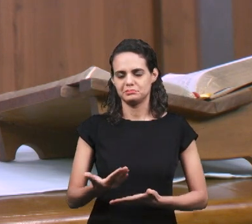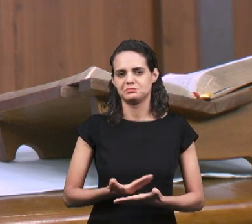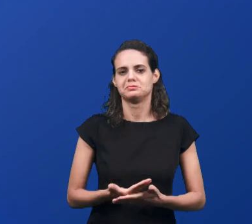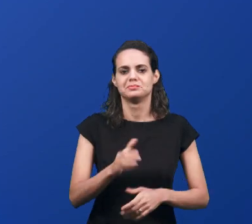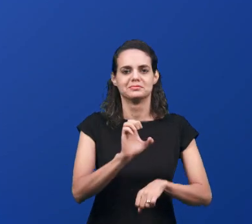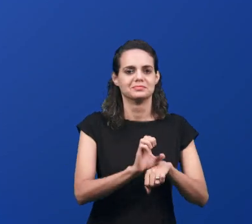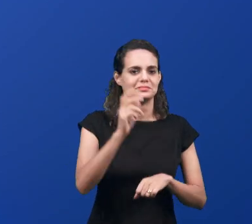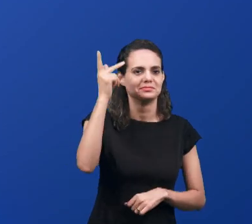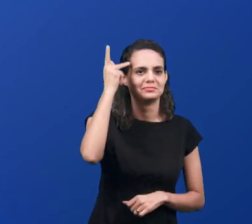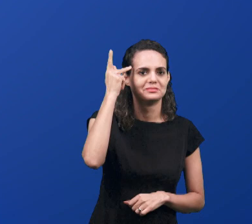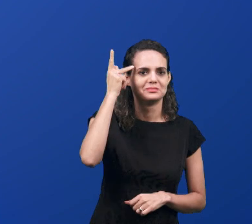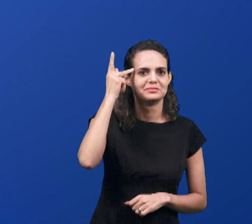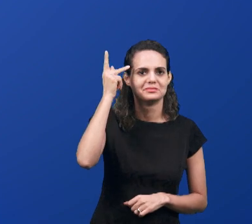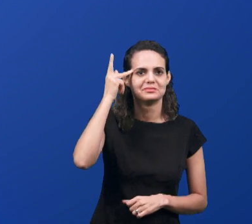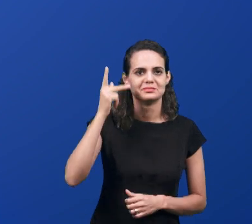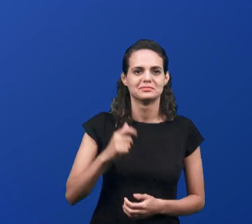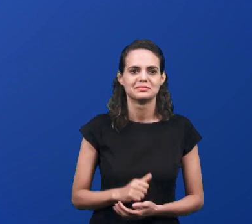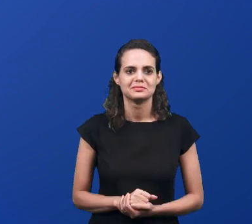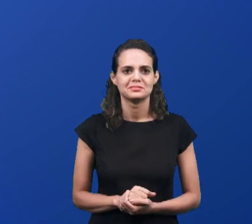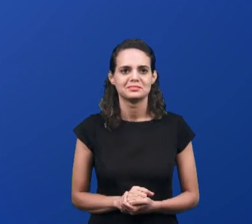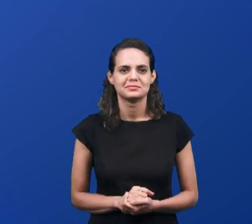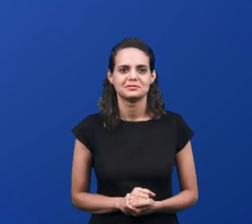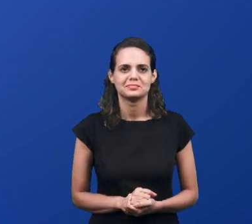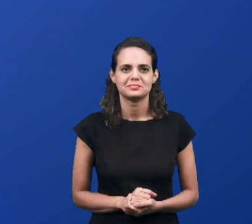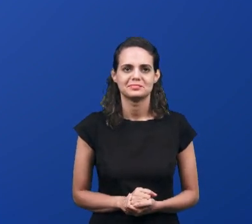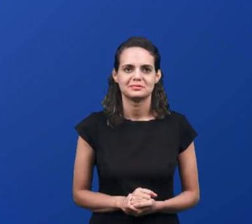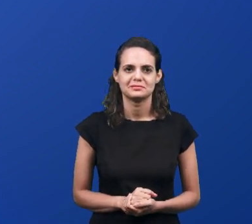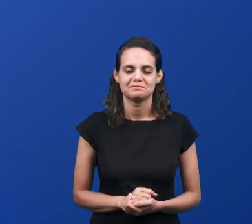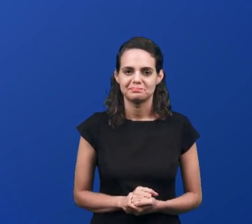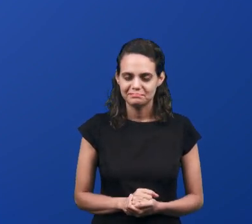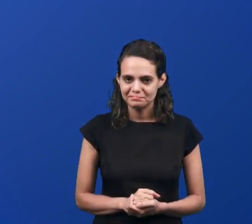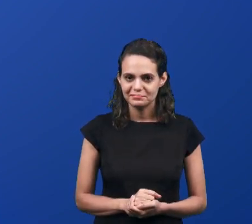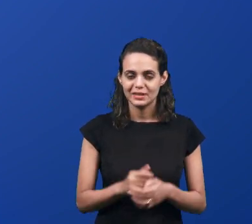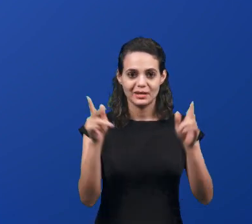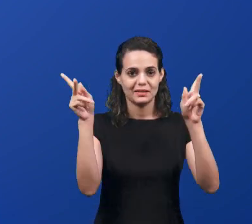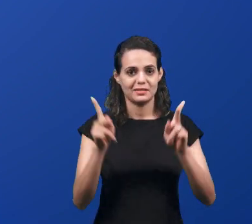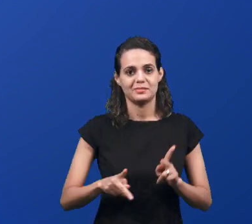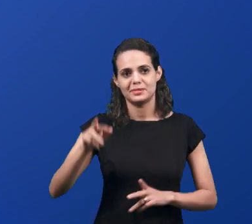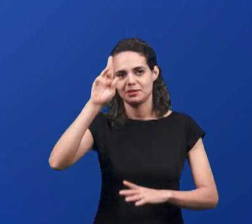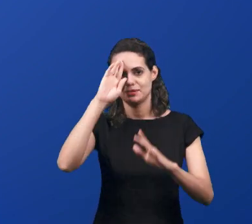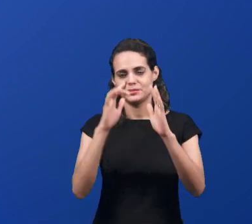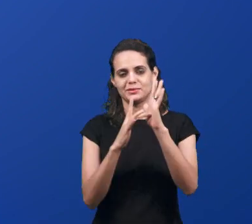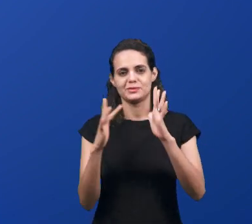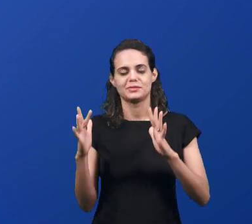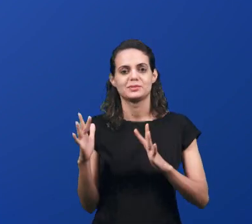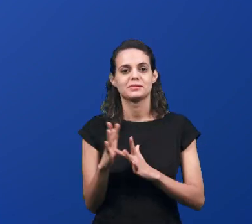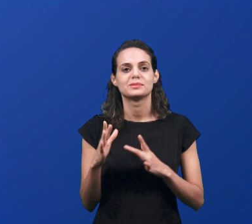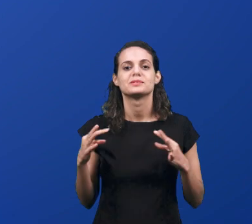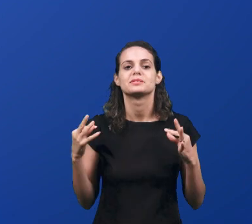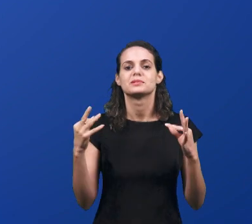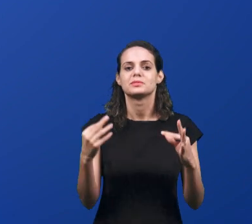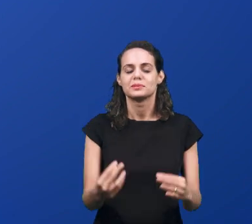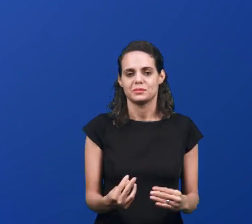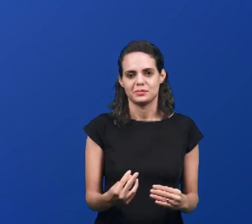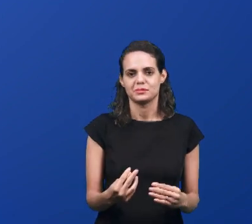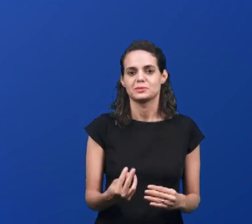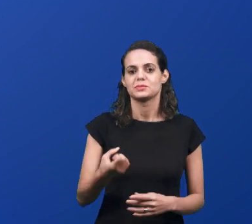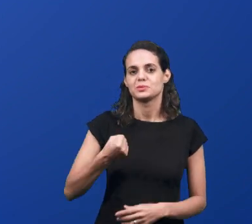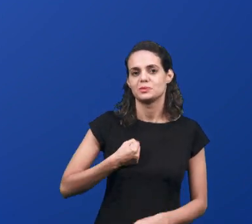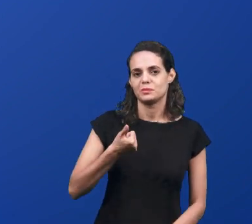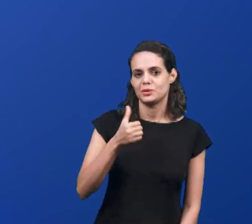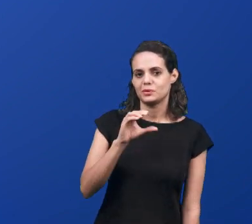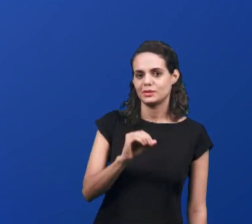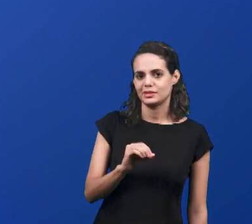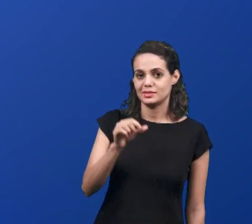l'état de São Paulo. La paix du Seigneur, mes frères. Je vais répondre à la question numéro 10,